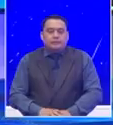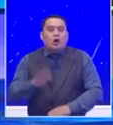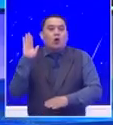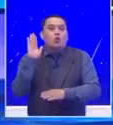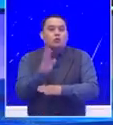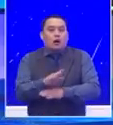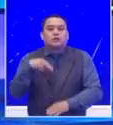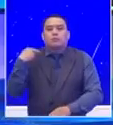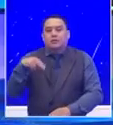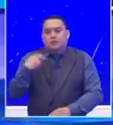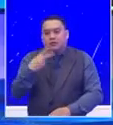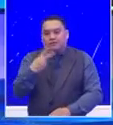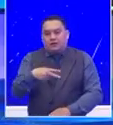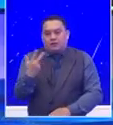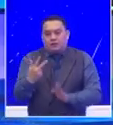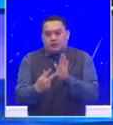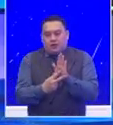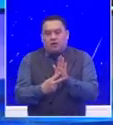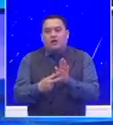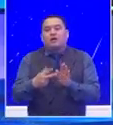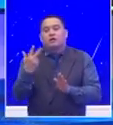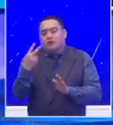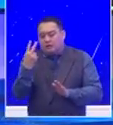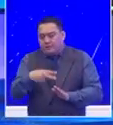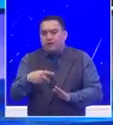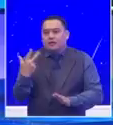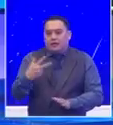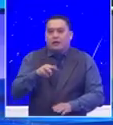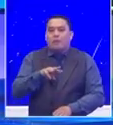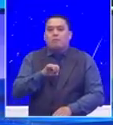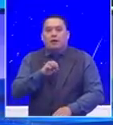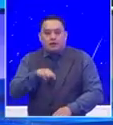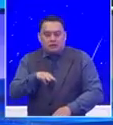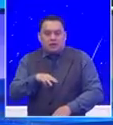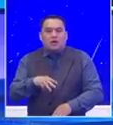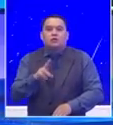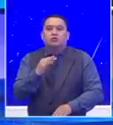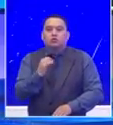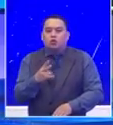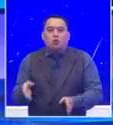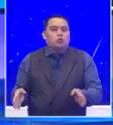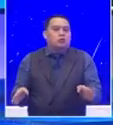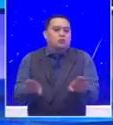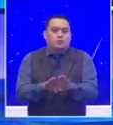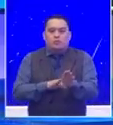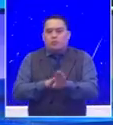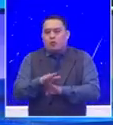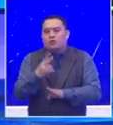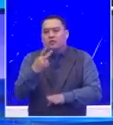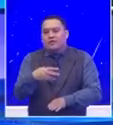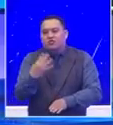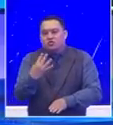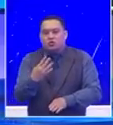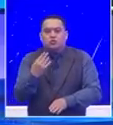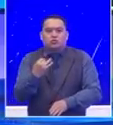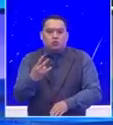Указом президента с 23 марта все ЦОНы временно закрылись. В Алматинской области приостановлена работа 24 ЦОНов и